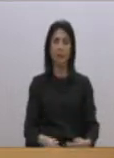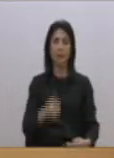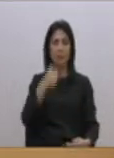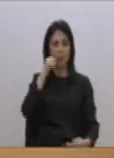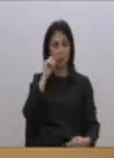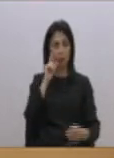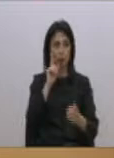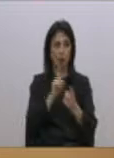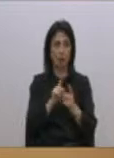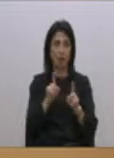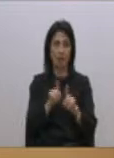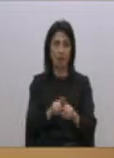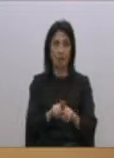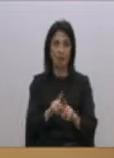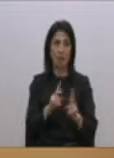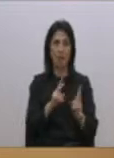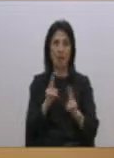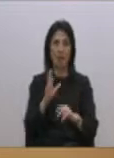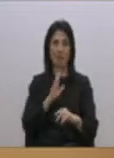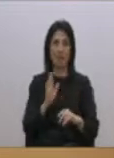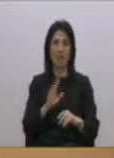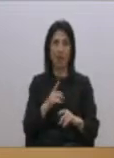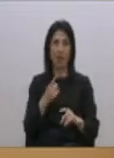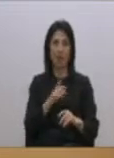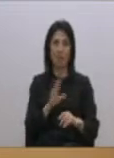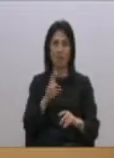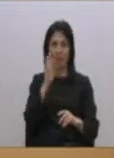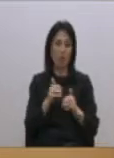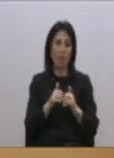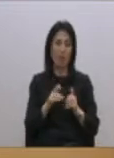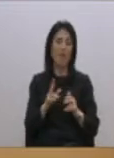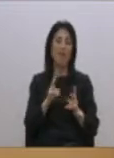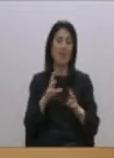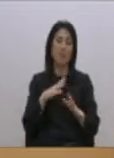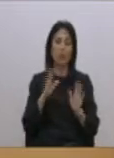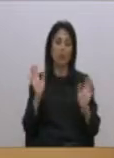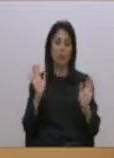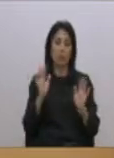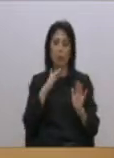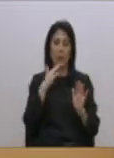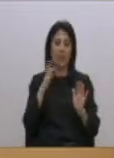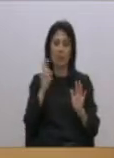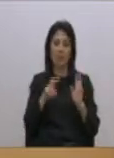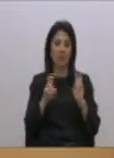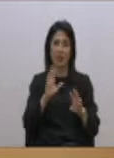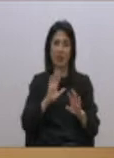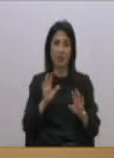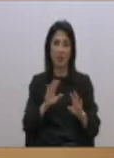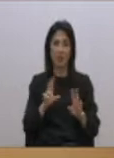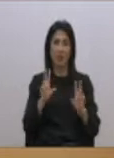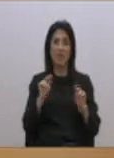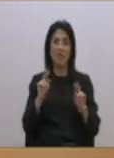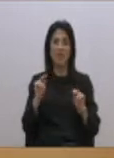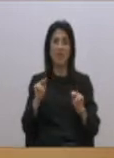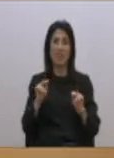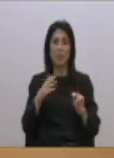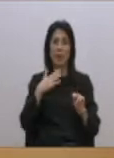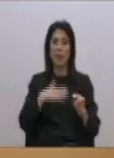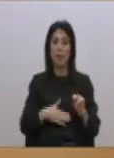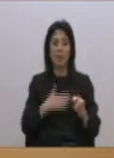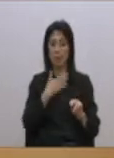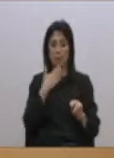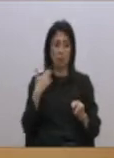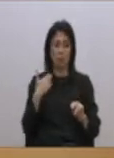Cușindel și hedrazet, aravinari hot cu atarceti, ara sam taur organizații, ara umete să vă nadu atari cu bedineri, am slui obit, am cam acopili minim, am